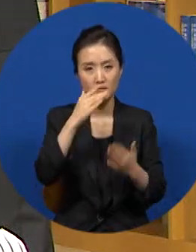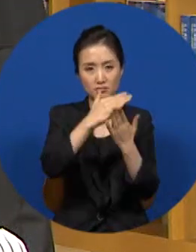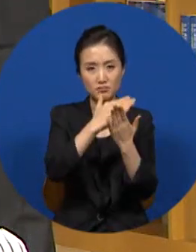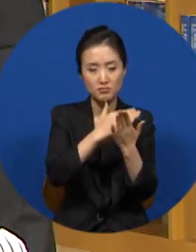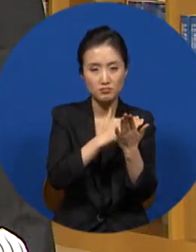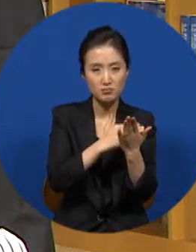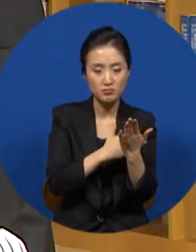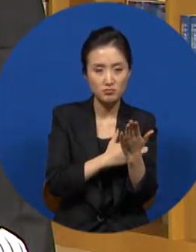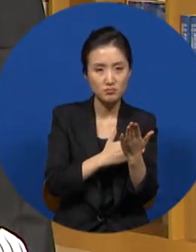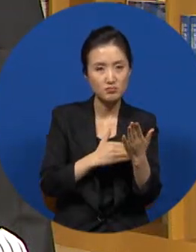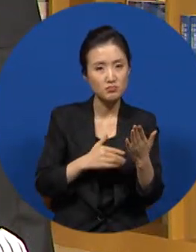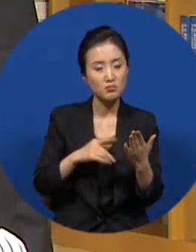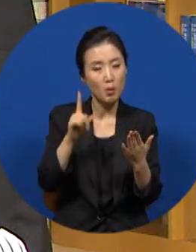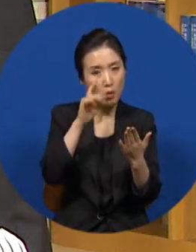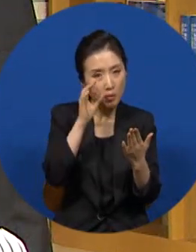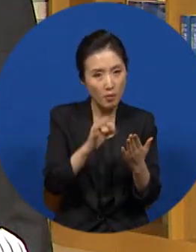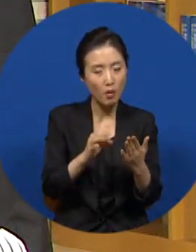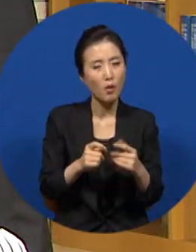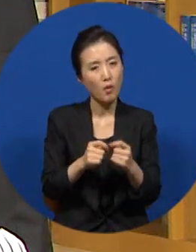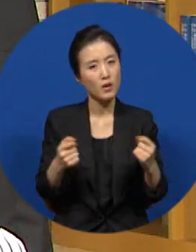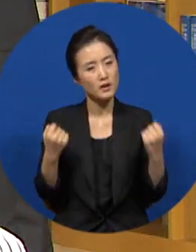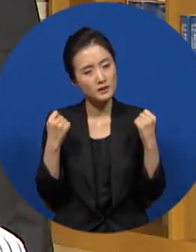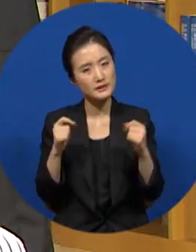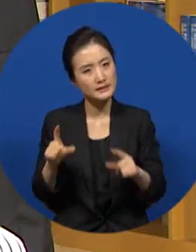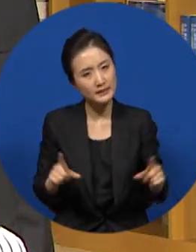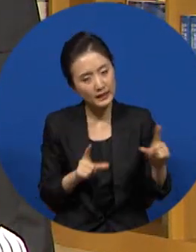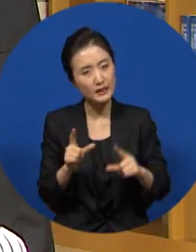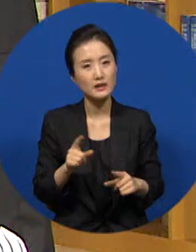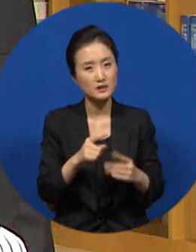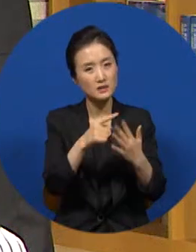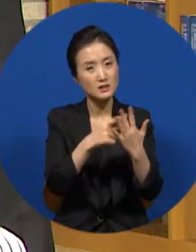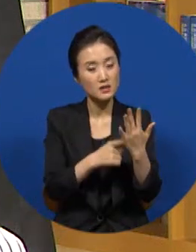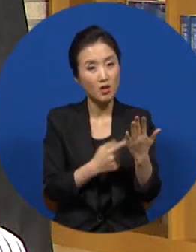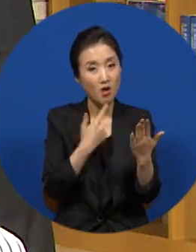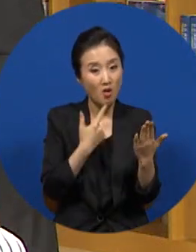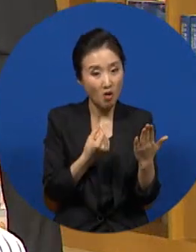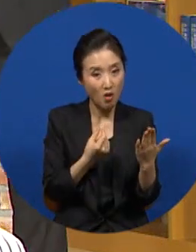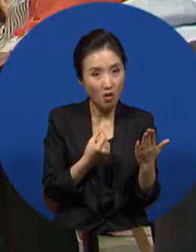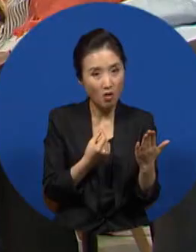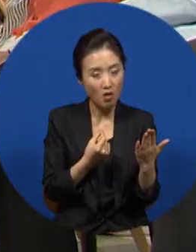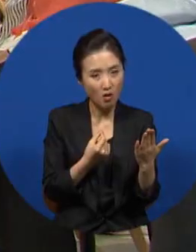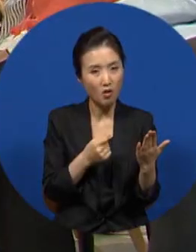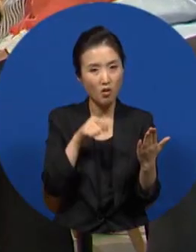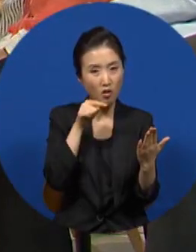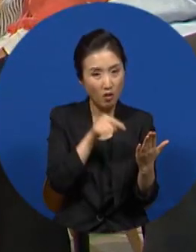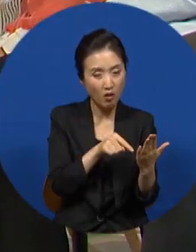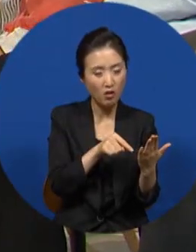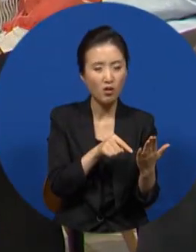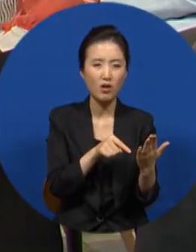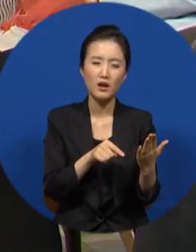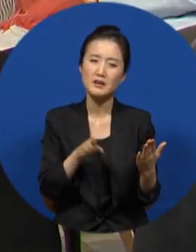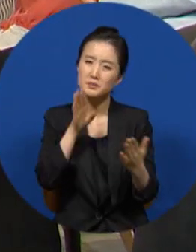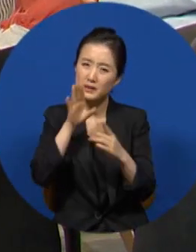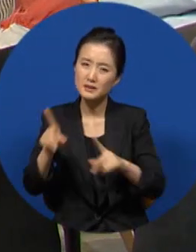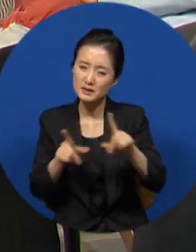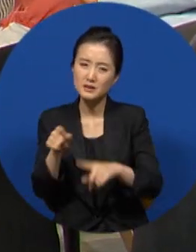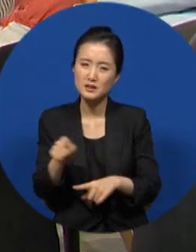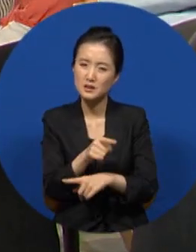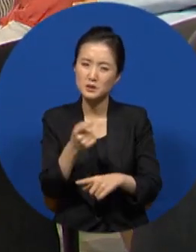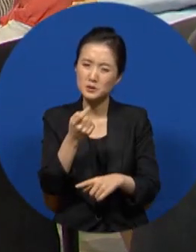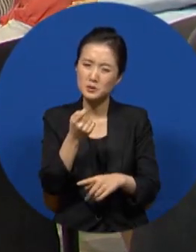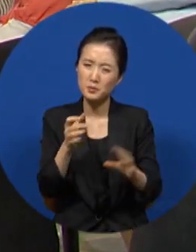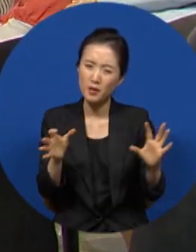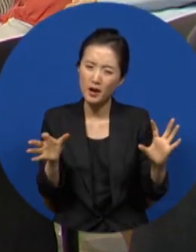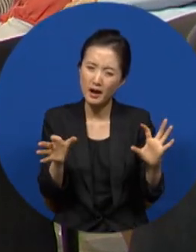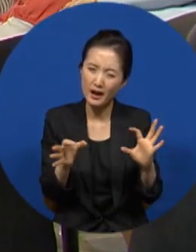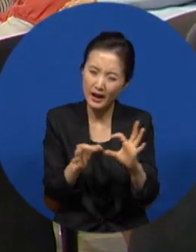오래 살아야 되고 제가 언급했듯이 그런데 그런 것들이 현실과 삶, 현실의 삶과 직접적이지 않다. 그러다 보니까 이렇게